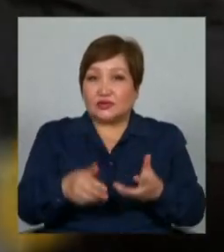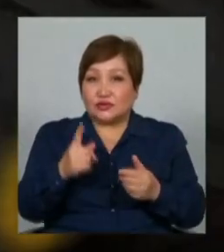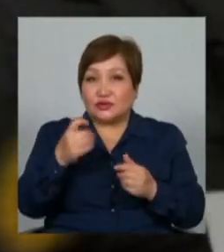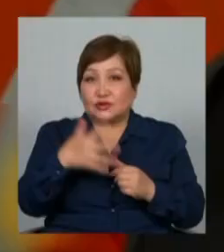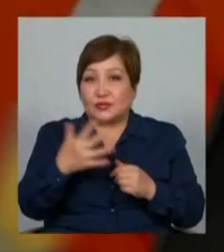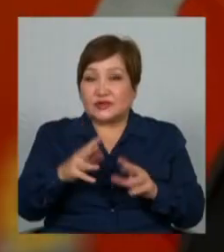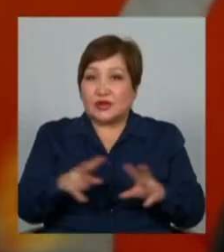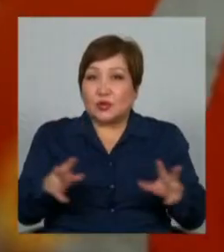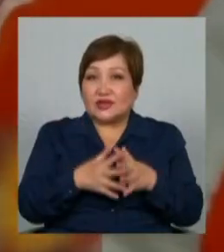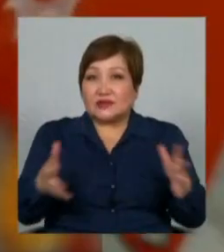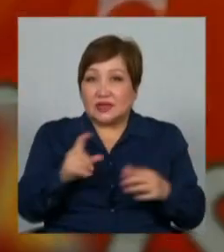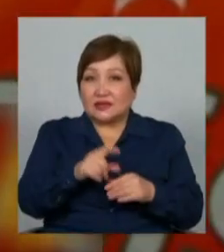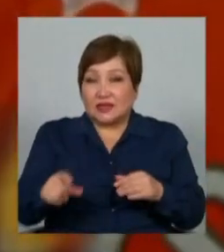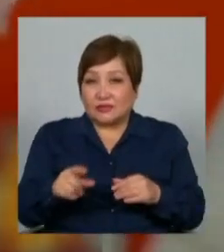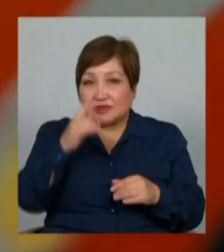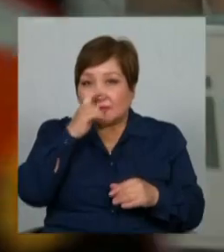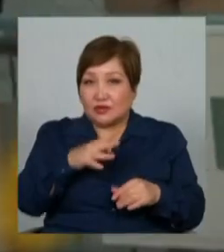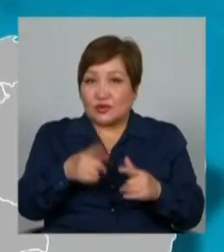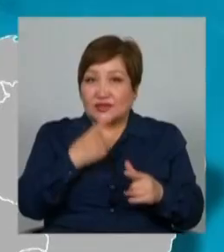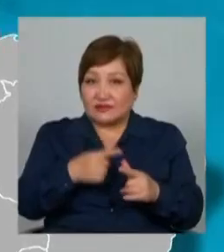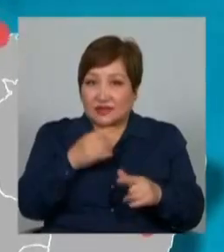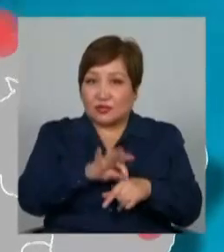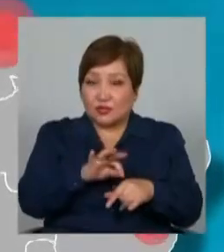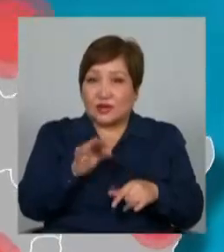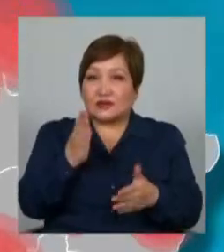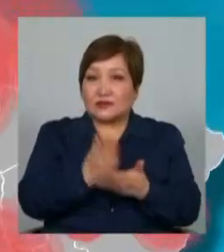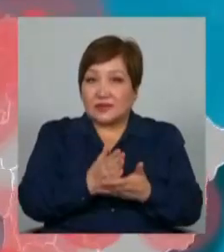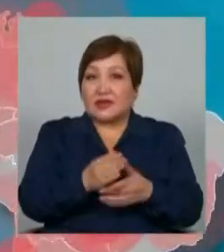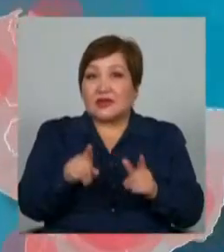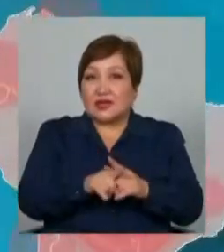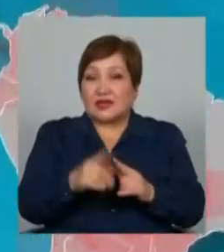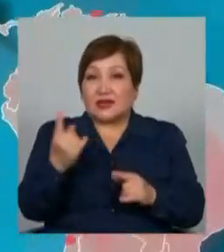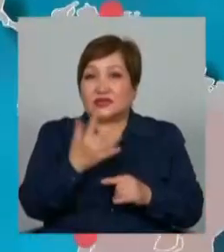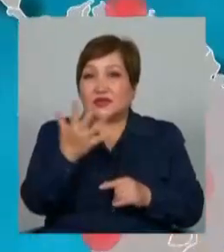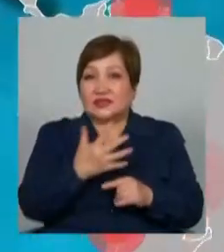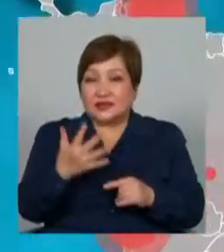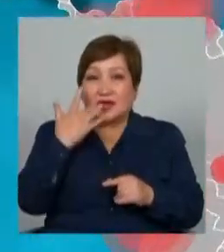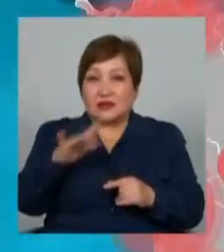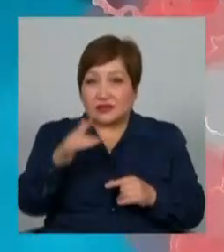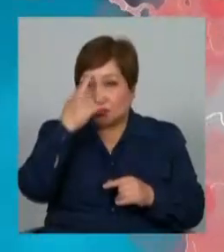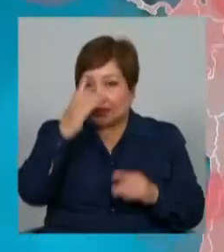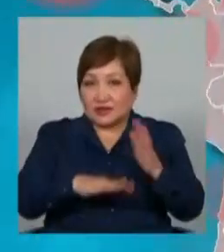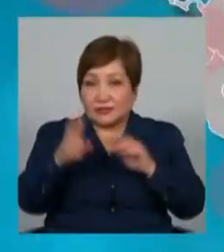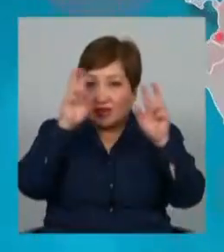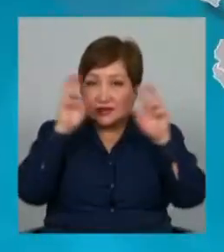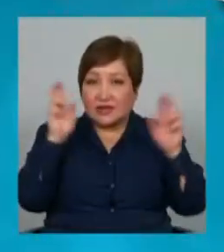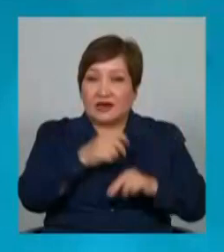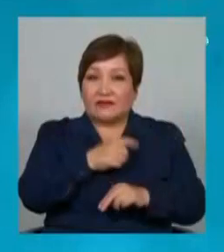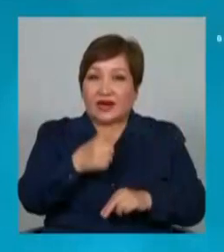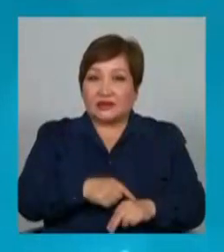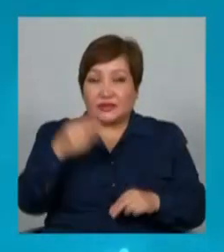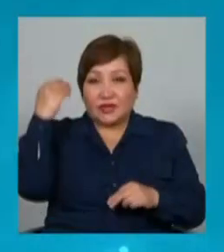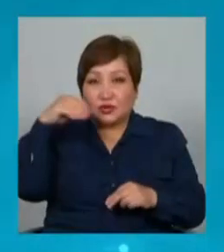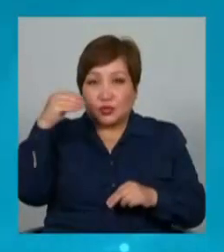адам аты жаман ауруға шалдыққан. Жұқтырғандар саны бойынша алғашқы бестікте ақш Үндістан, Бразилия, Франция мен Түркия